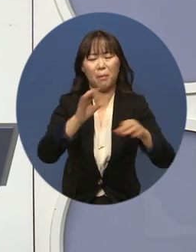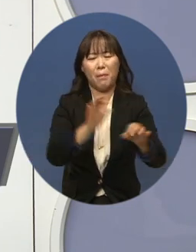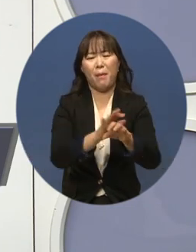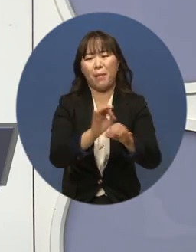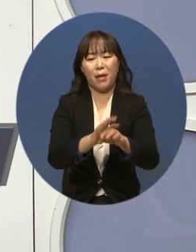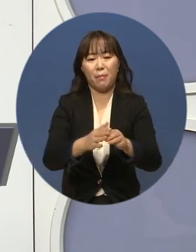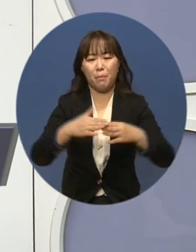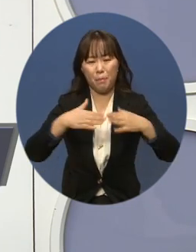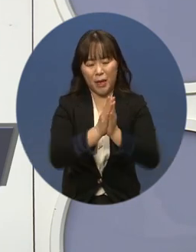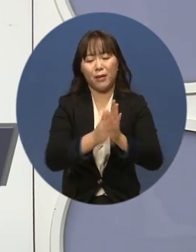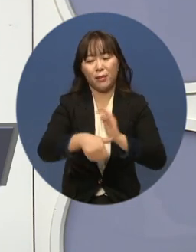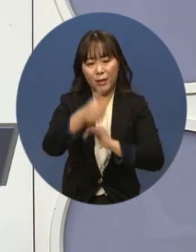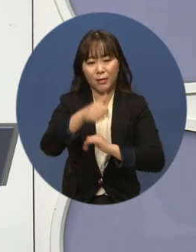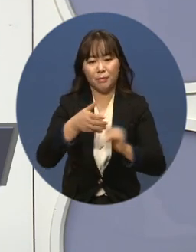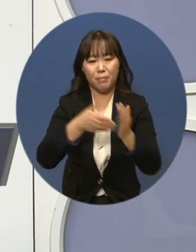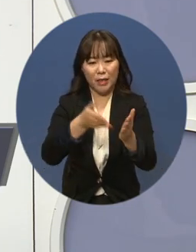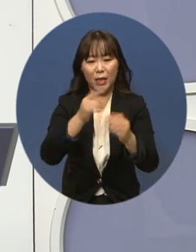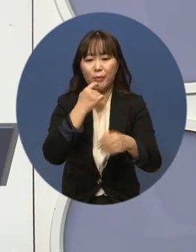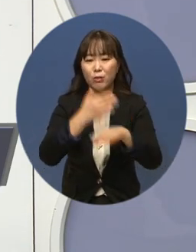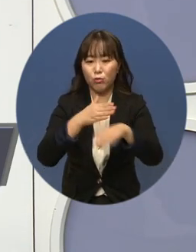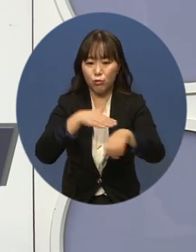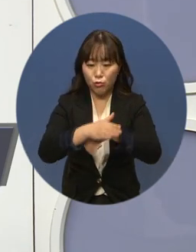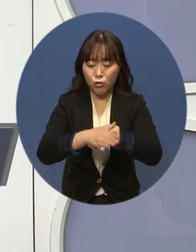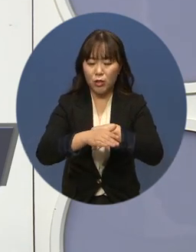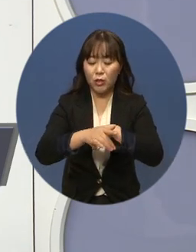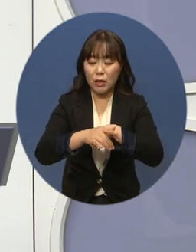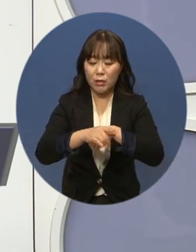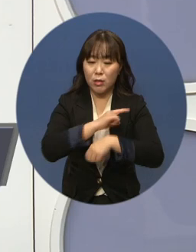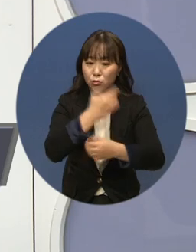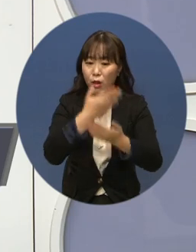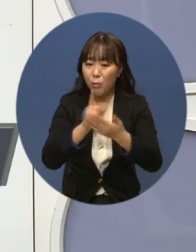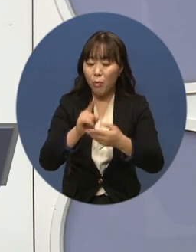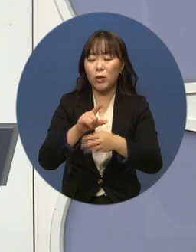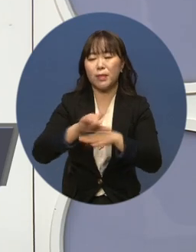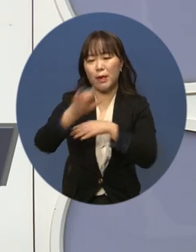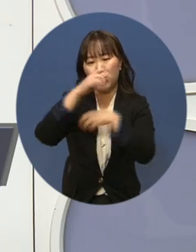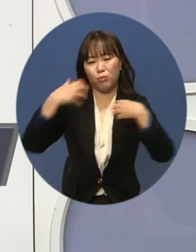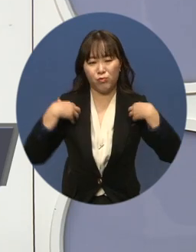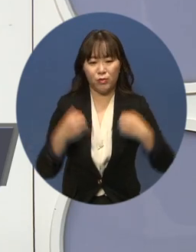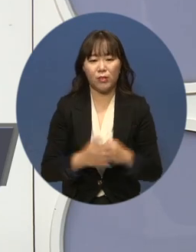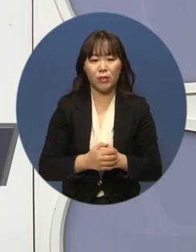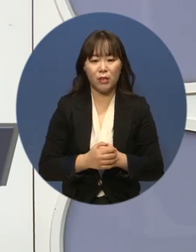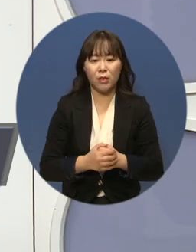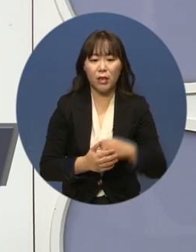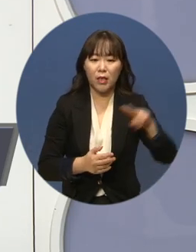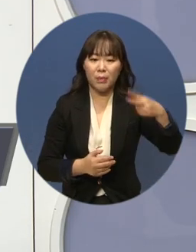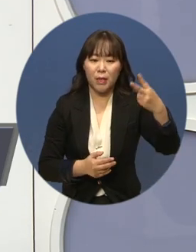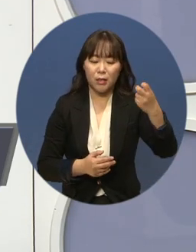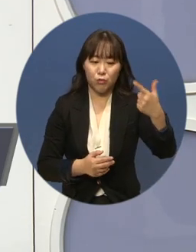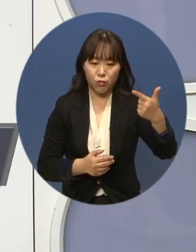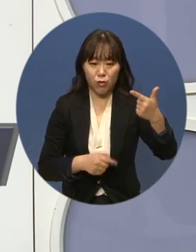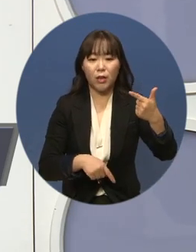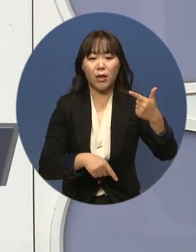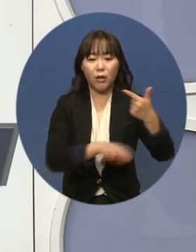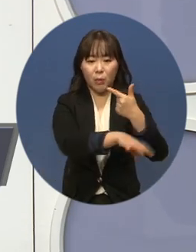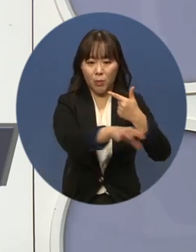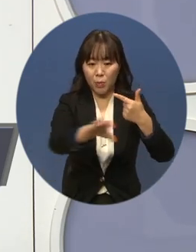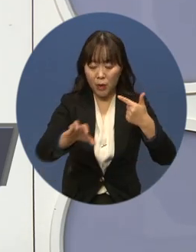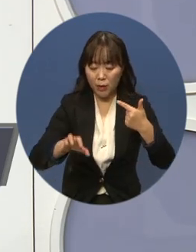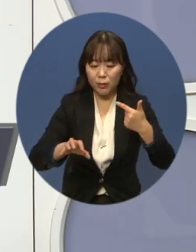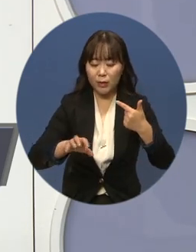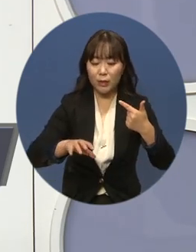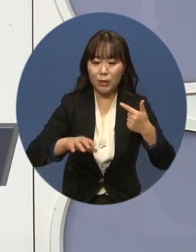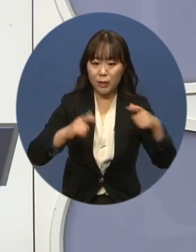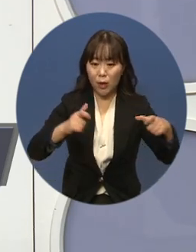이렇게 요구하는데 민주주의 꽃이 지방 자치입니다. 그리고 226개 시군구가 그 지역의 상황과